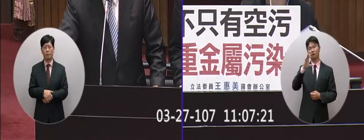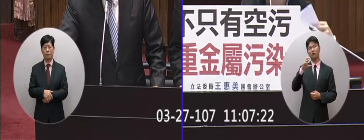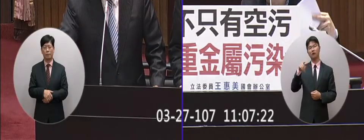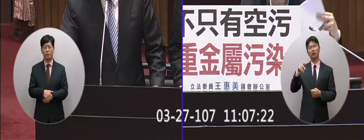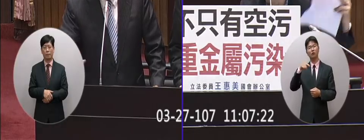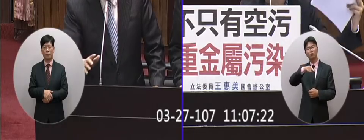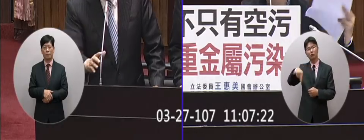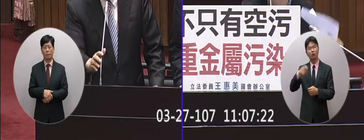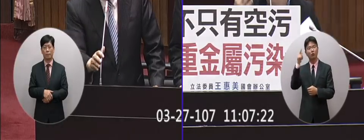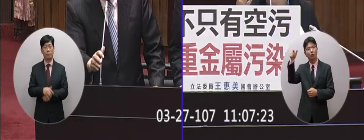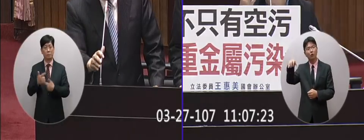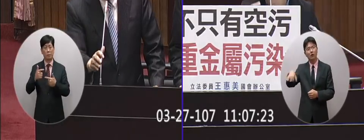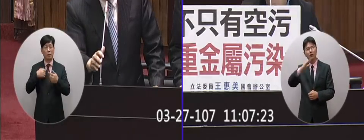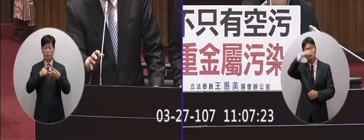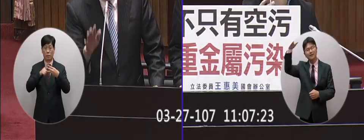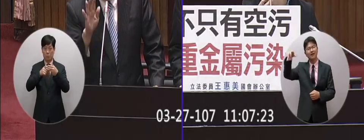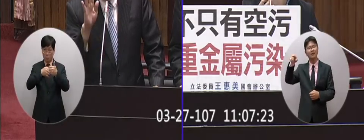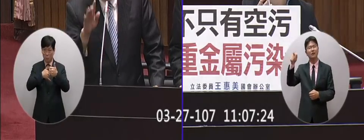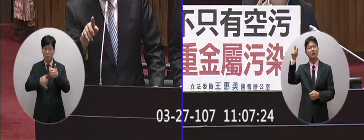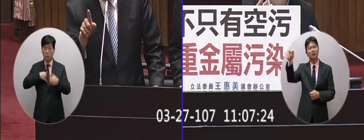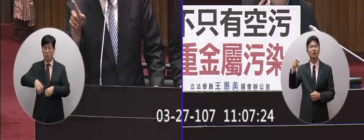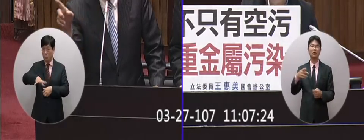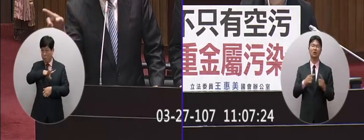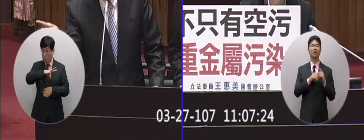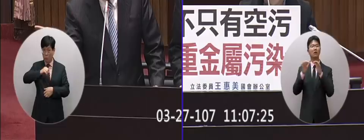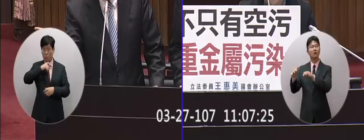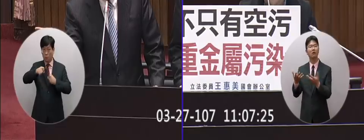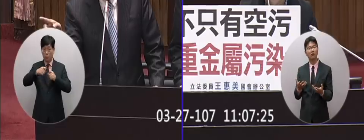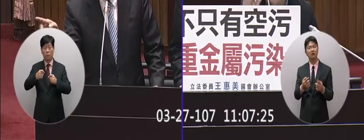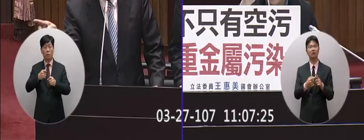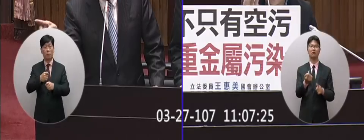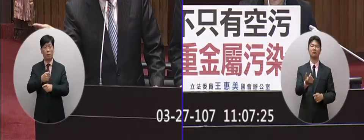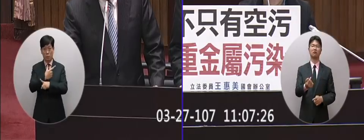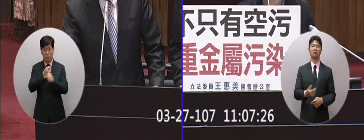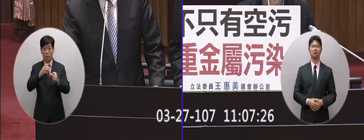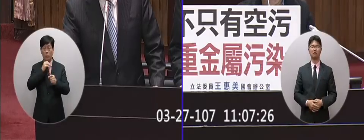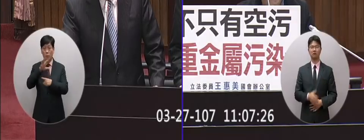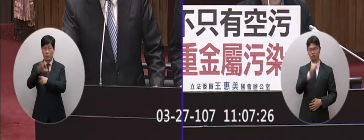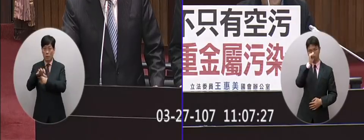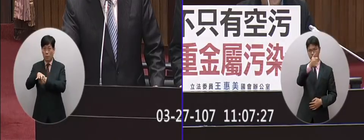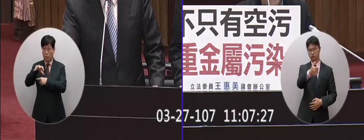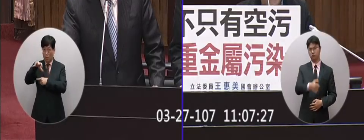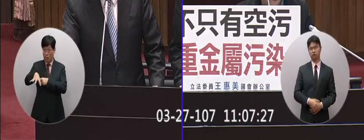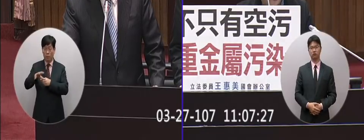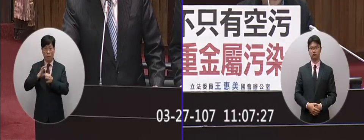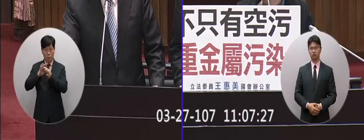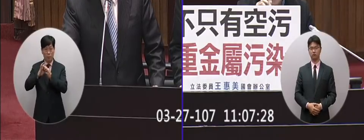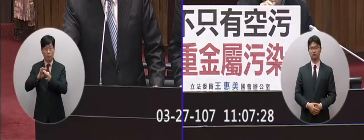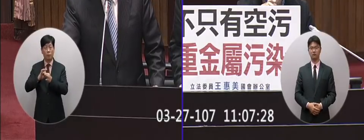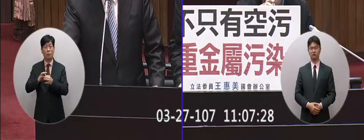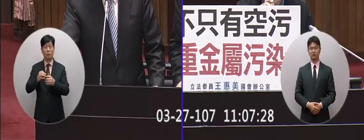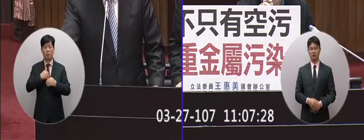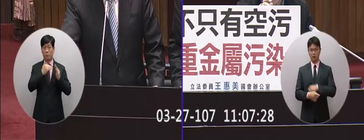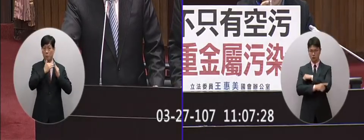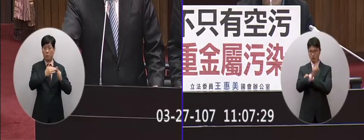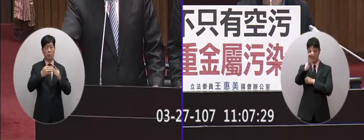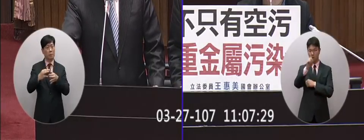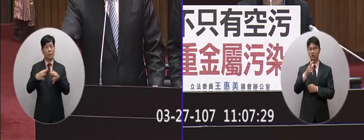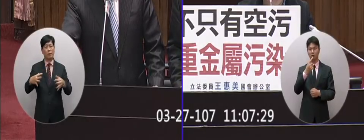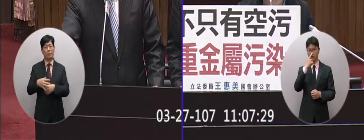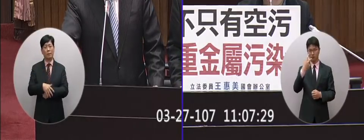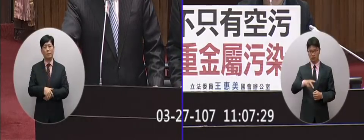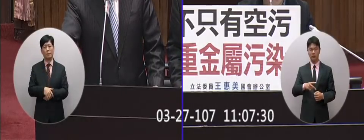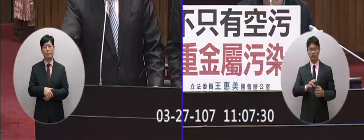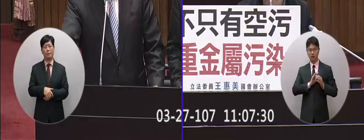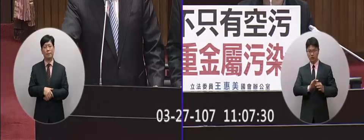上，你根本上去的机会根本很少了。 我们所有的处遇方案都是跟农业的发展地区有关，跟都会。 最后有一点哦，我们一